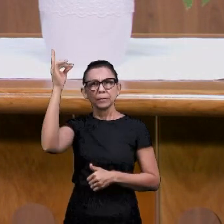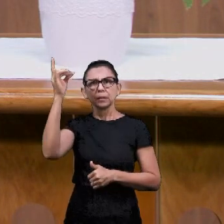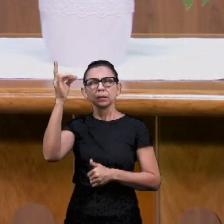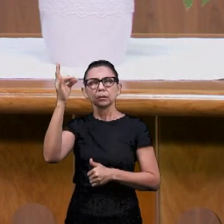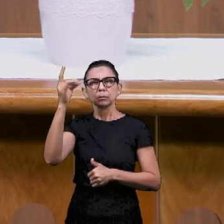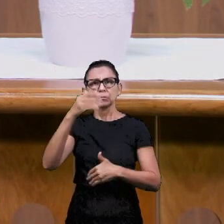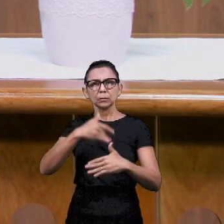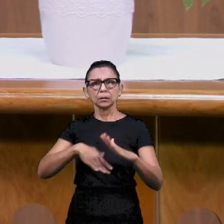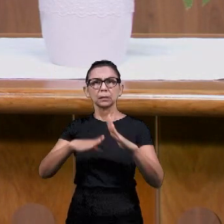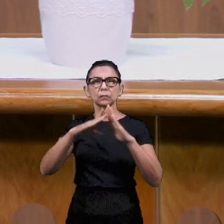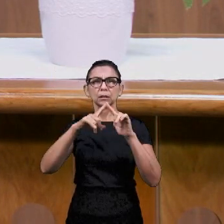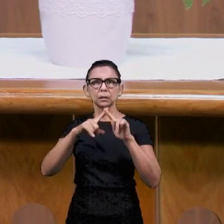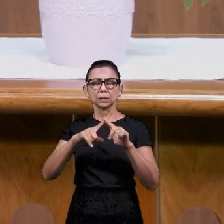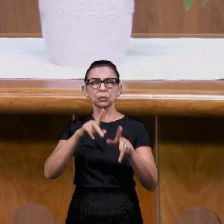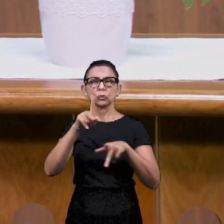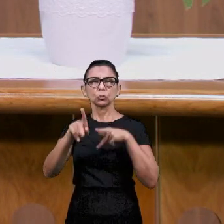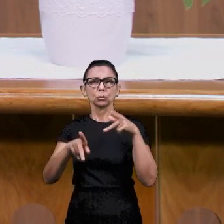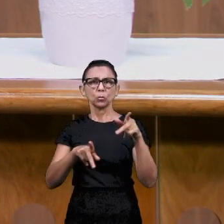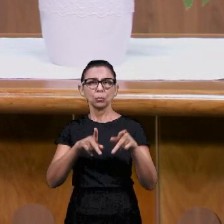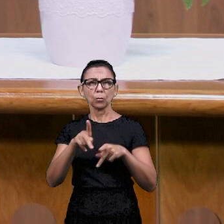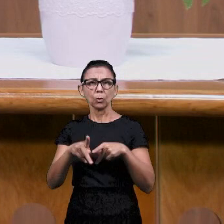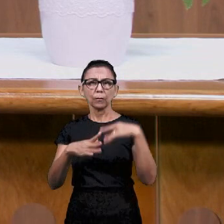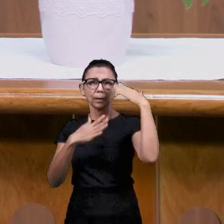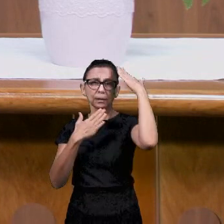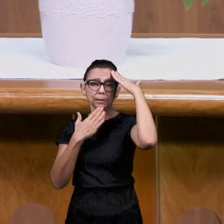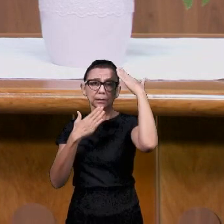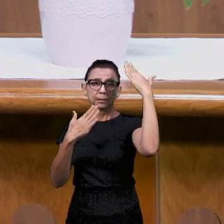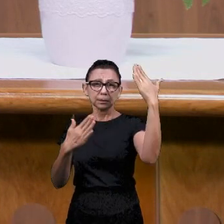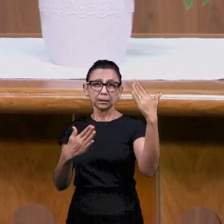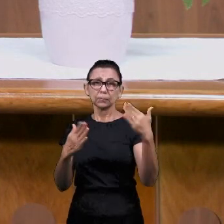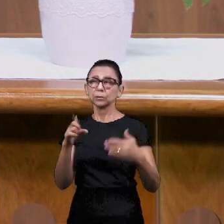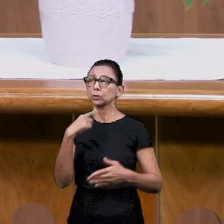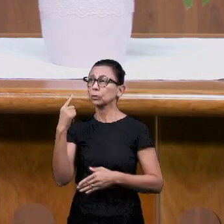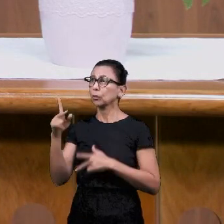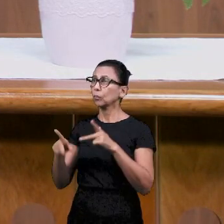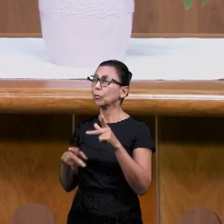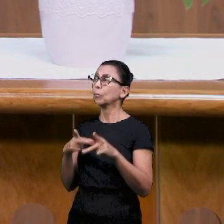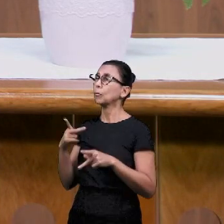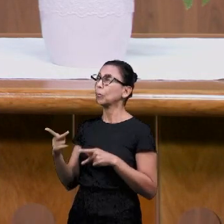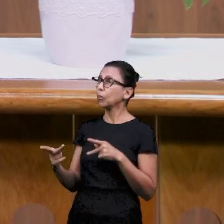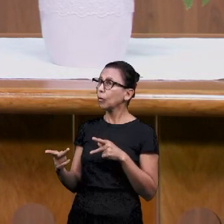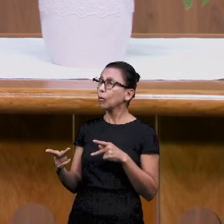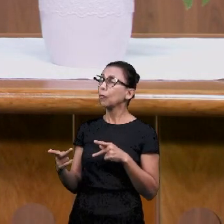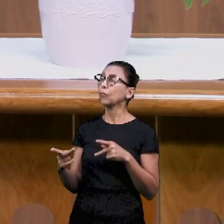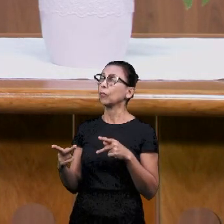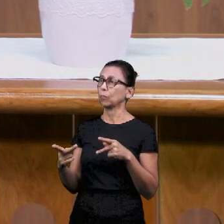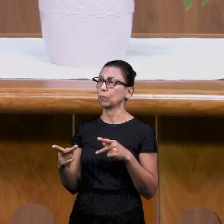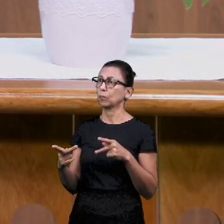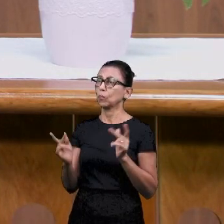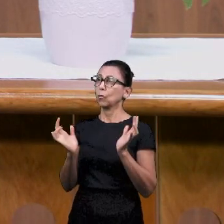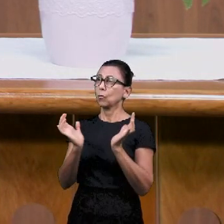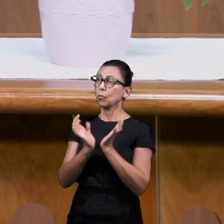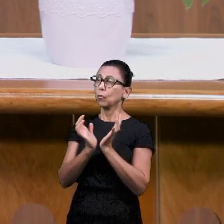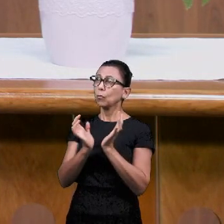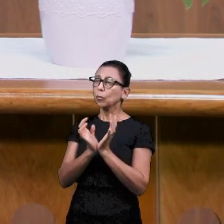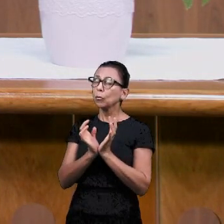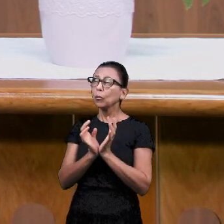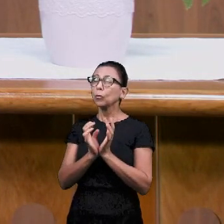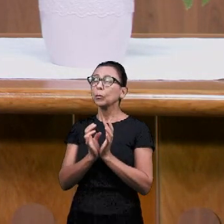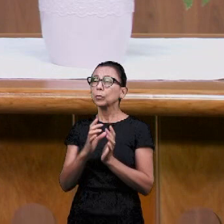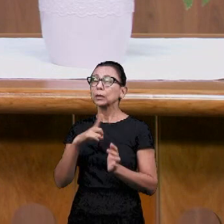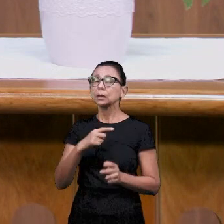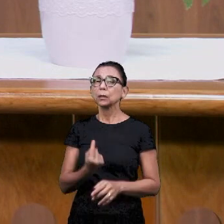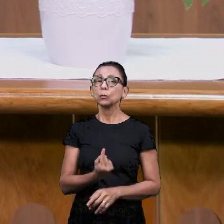te glorifions, car nous sommes un peuple, un troupeau conduit par le souverain pasteur